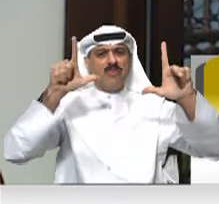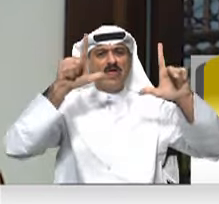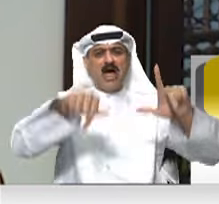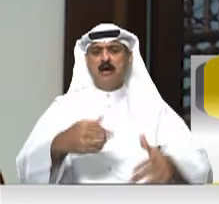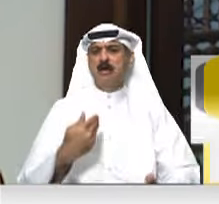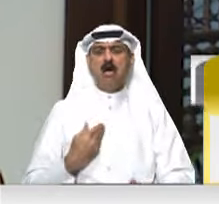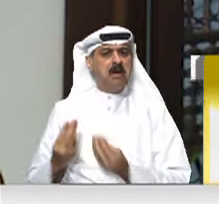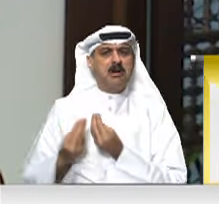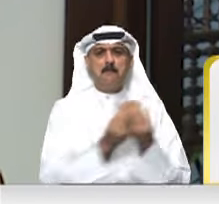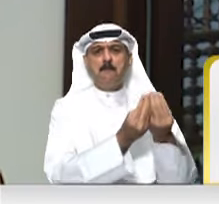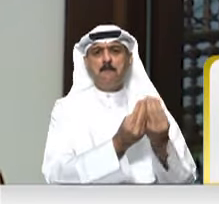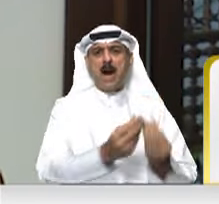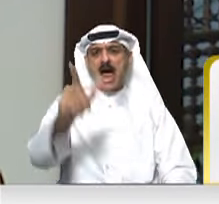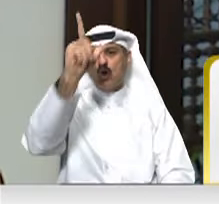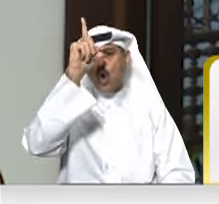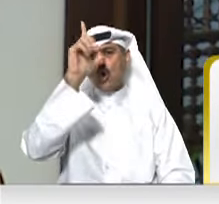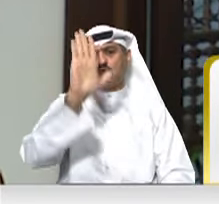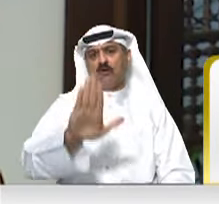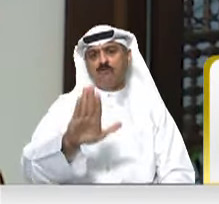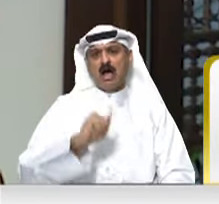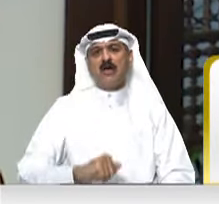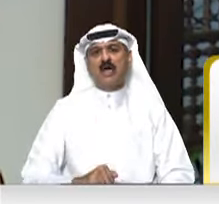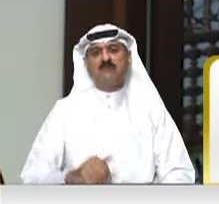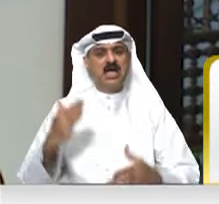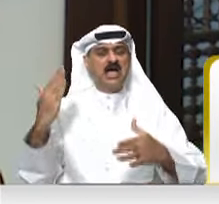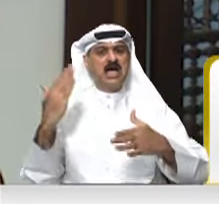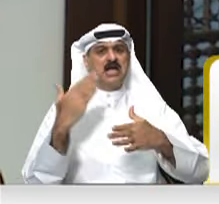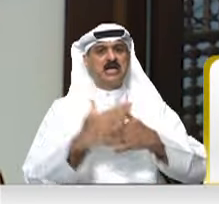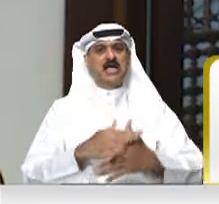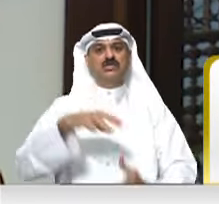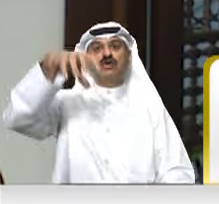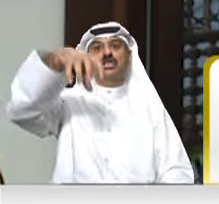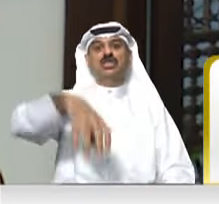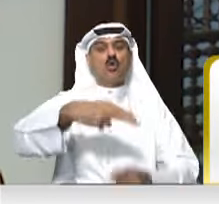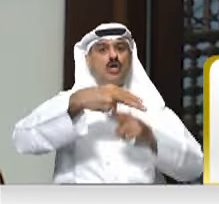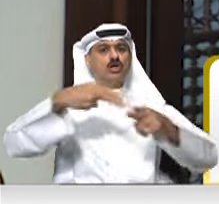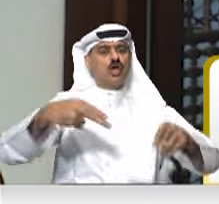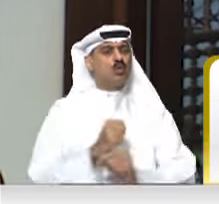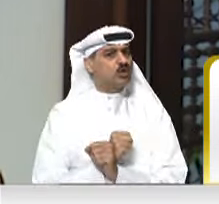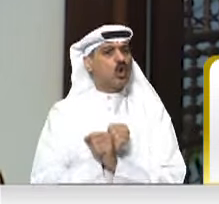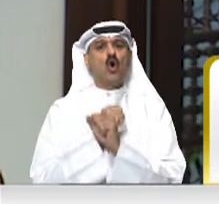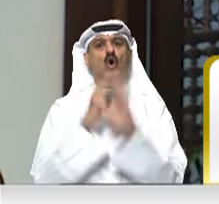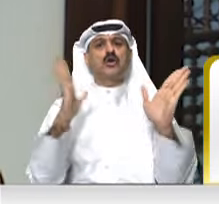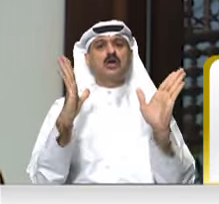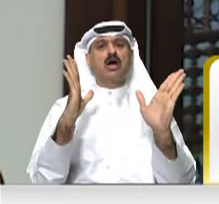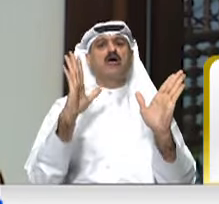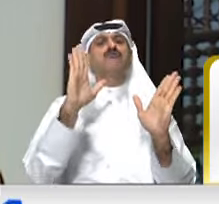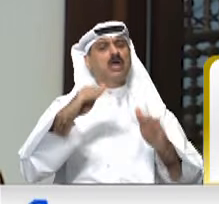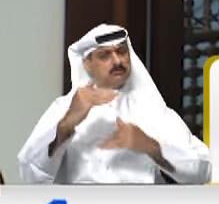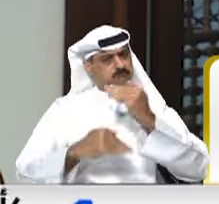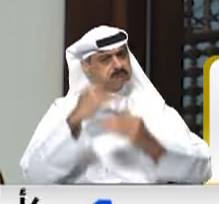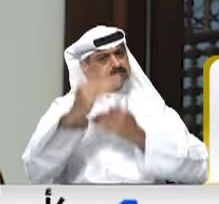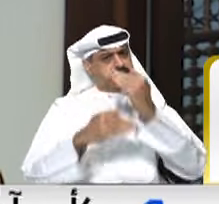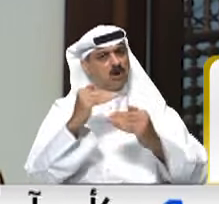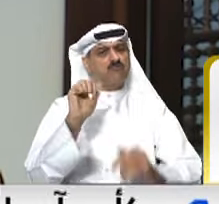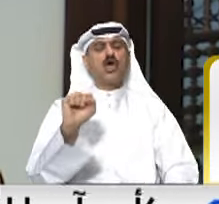الأردني باستمرار، وينطلق من دولة مستقلة حقيقية تنافح وتكافح عن القضايا